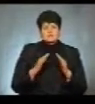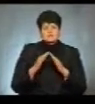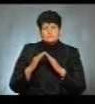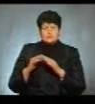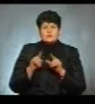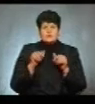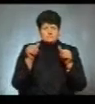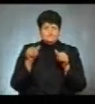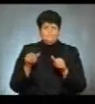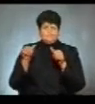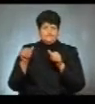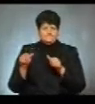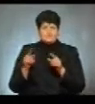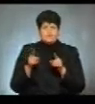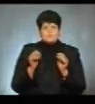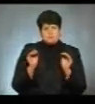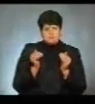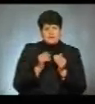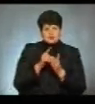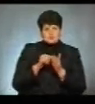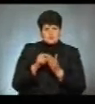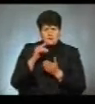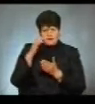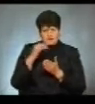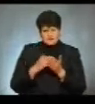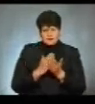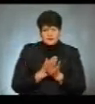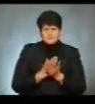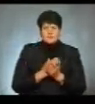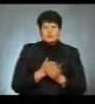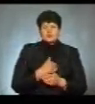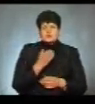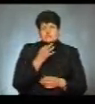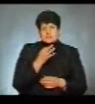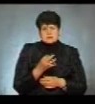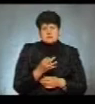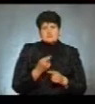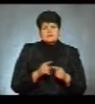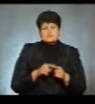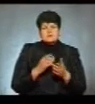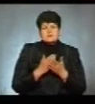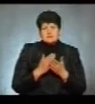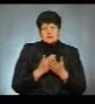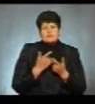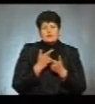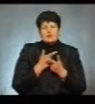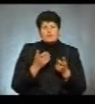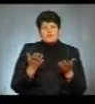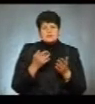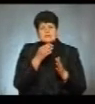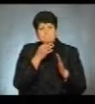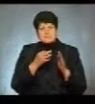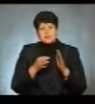розвішує оголошення, але там трошки менше питань є. Що хочу сказати? Це є своєрідне інформування, це